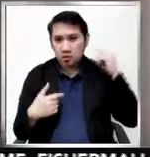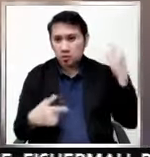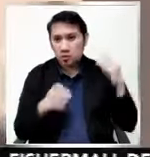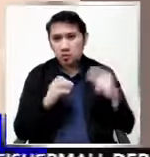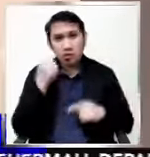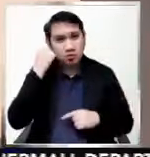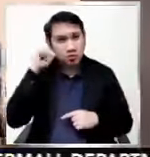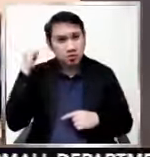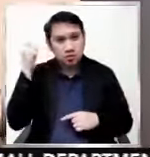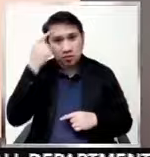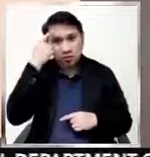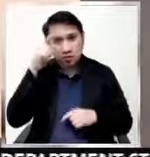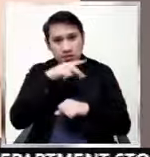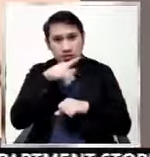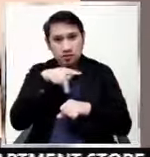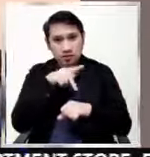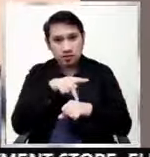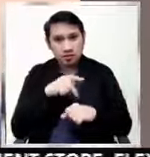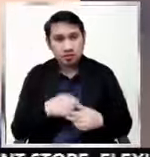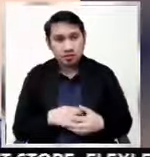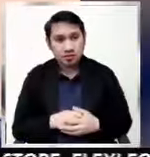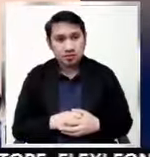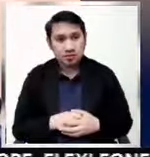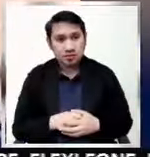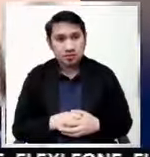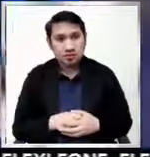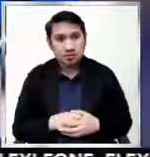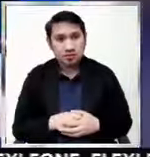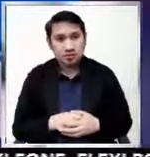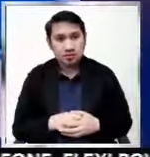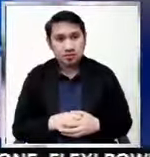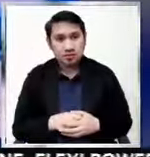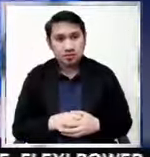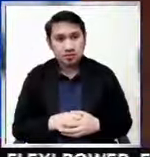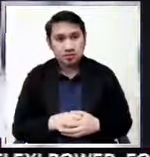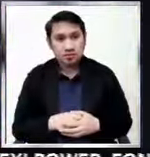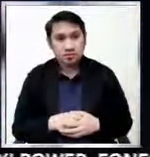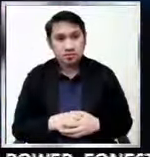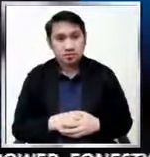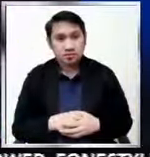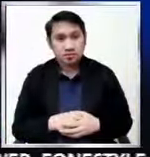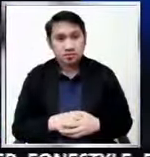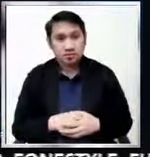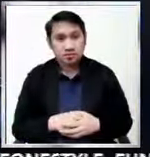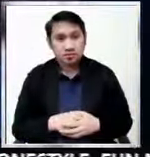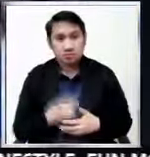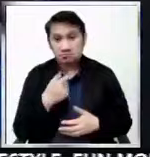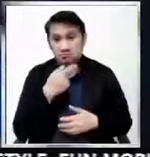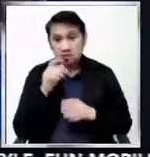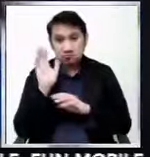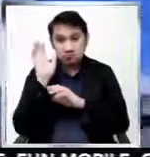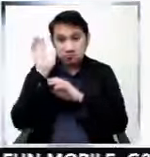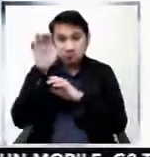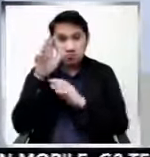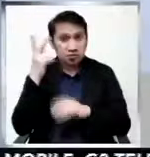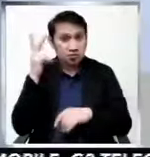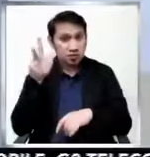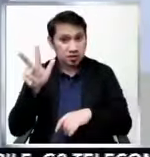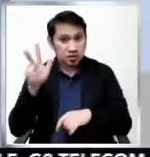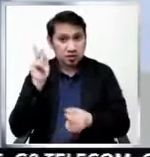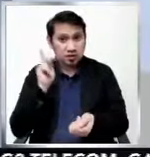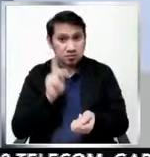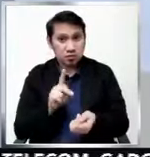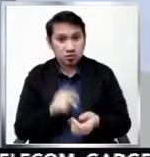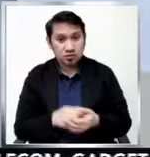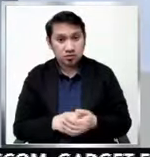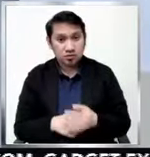Pilipinas. Sa 3! Yeah! Dahil naman sa winning 3-point shot ni Justin Brownlee kontra China, kung kaya pasok